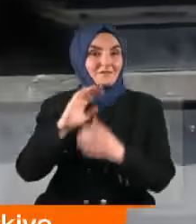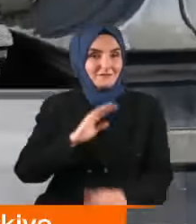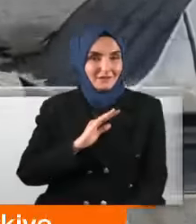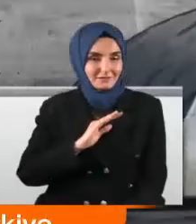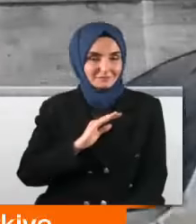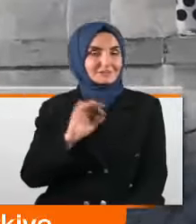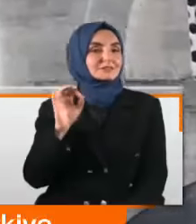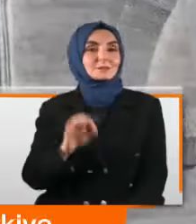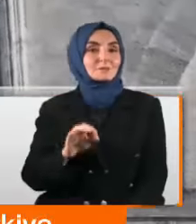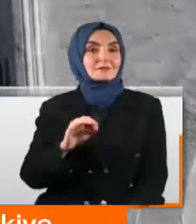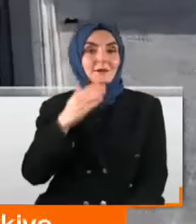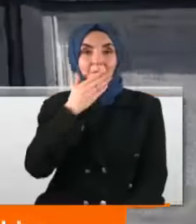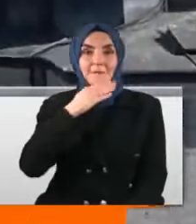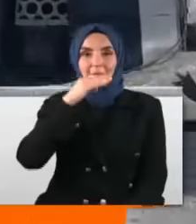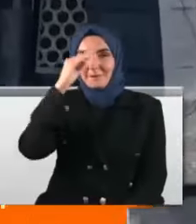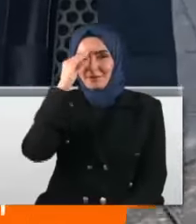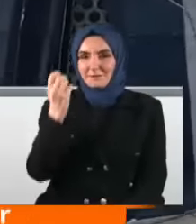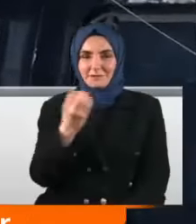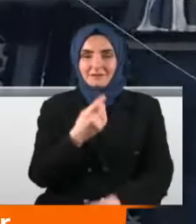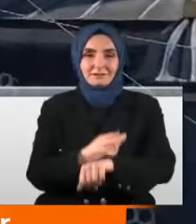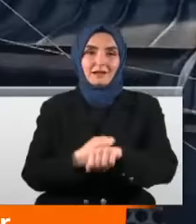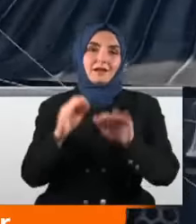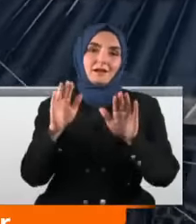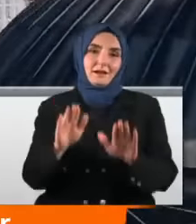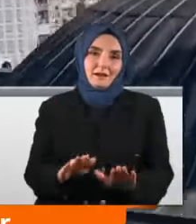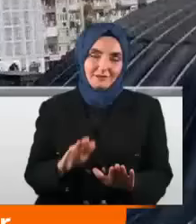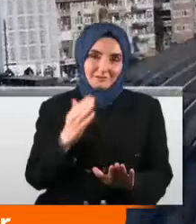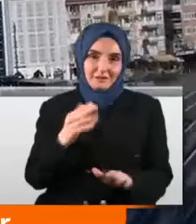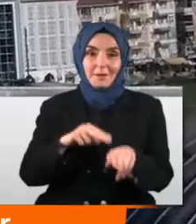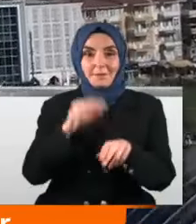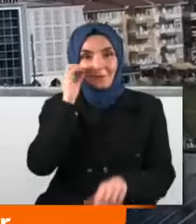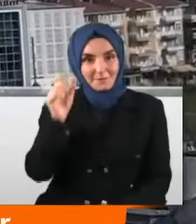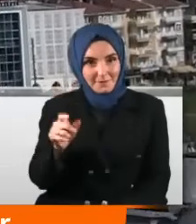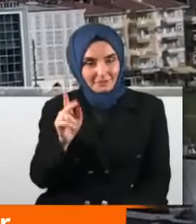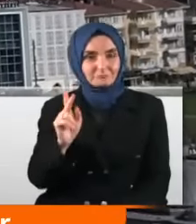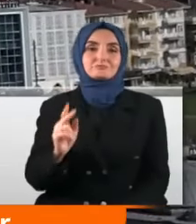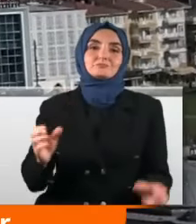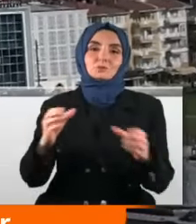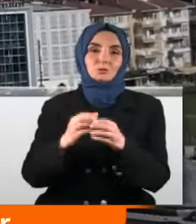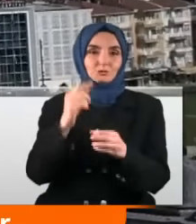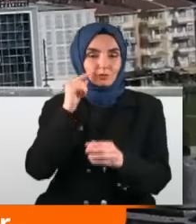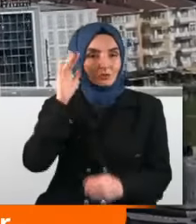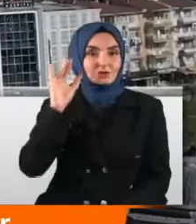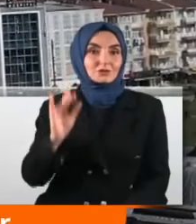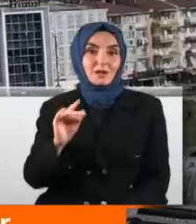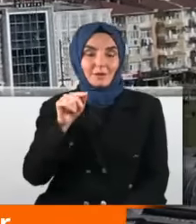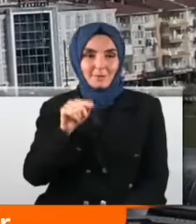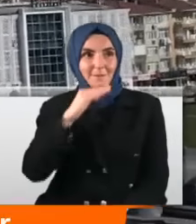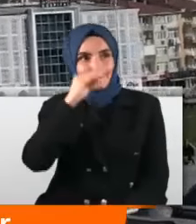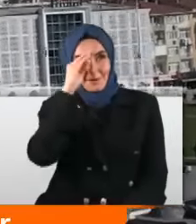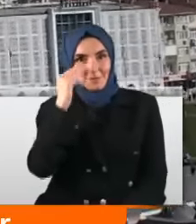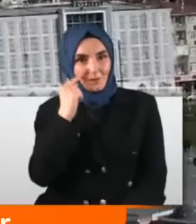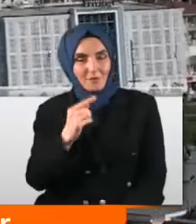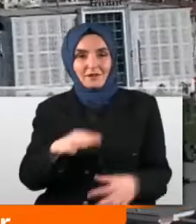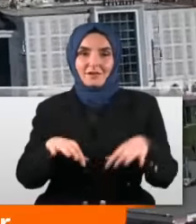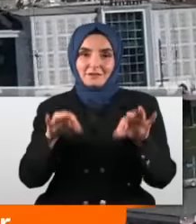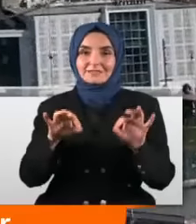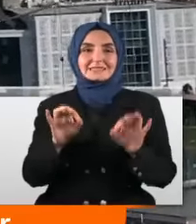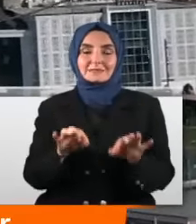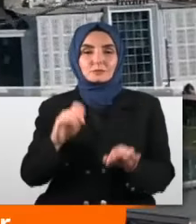saatler kaldı ve Kahraman Yıldız ekibi de camileri bayrama hazırlıyor. Şu an Üsküdar Valide Cedid